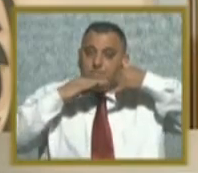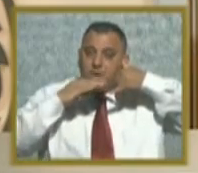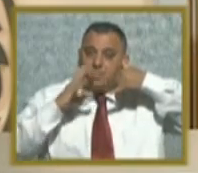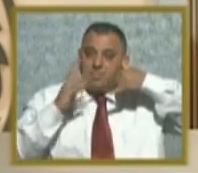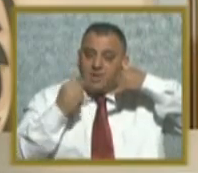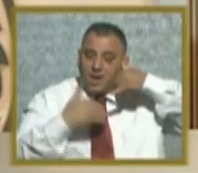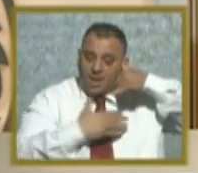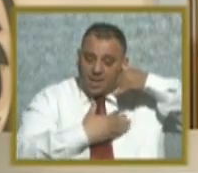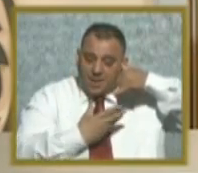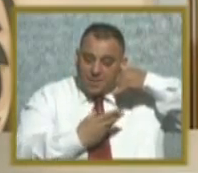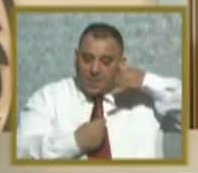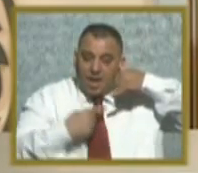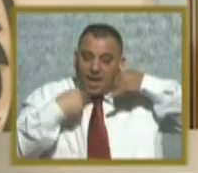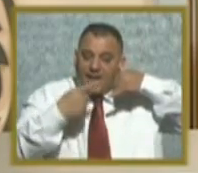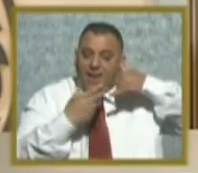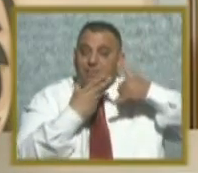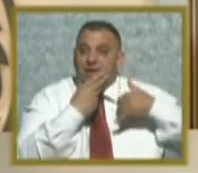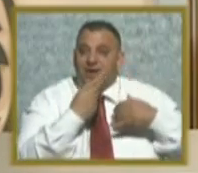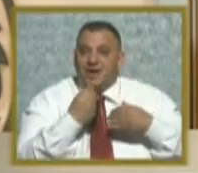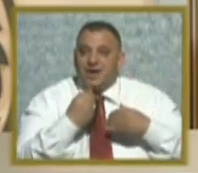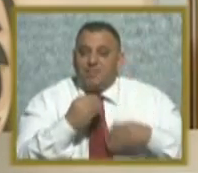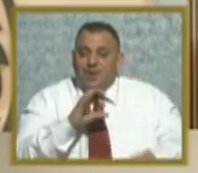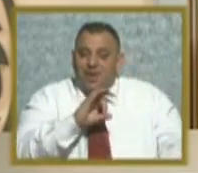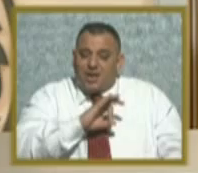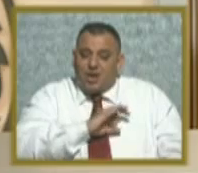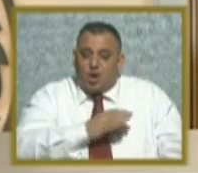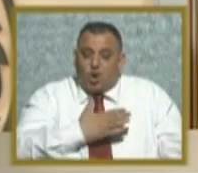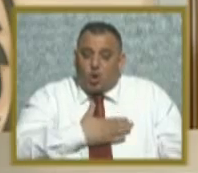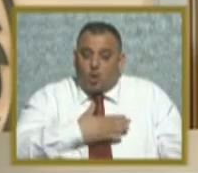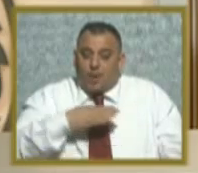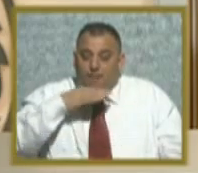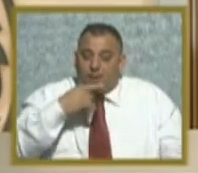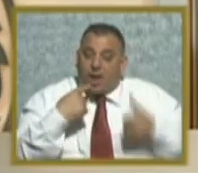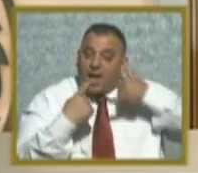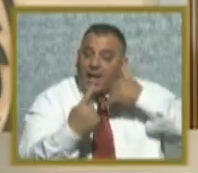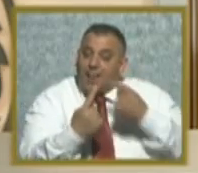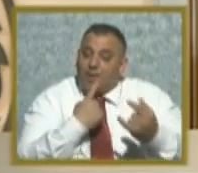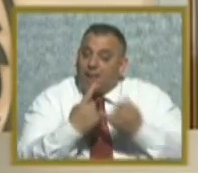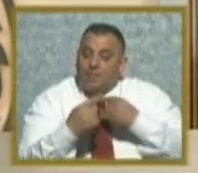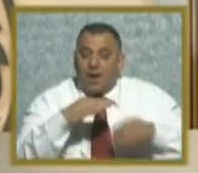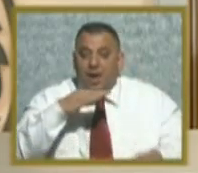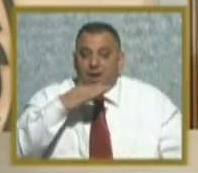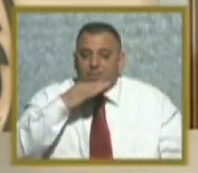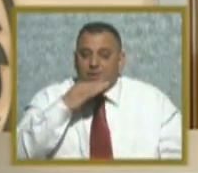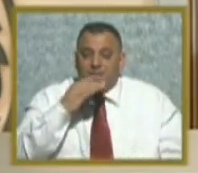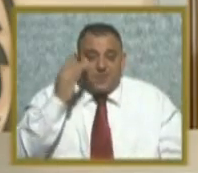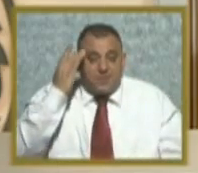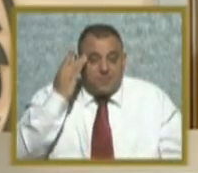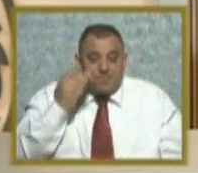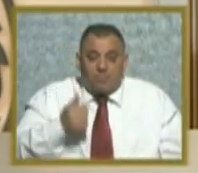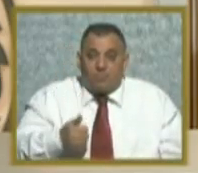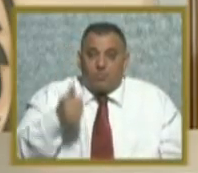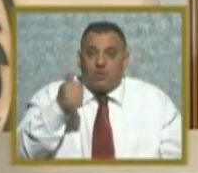ترققي قلبه ببعض الكلمات العاطفية، بعض الكلام اللي يعني مثلك ما يخفى عليه